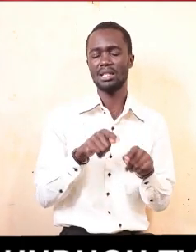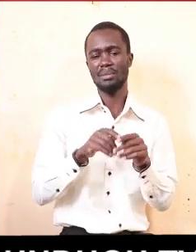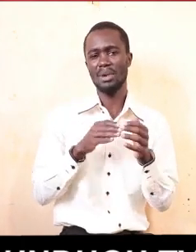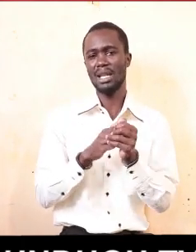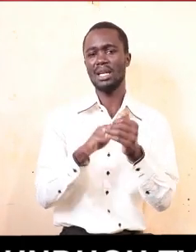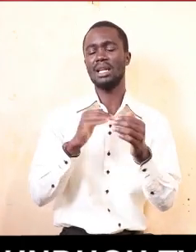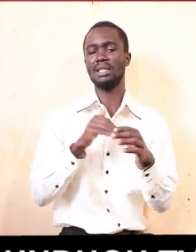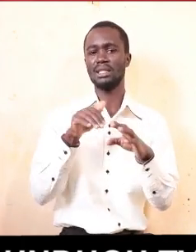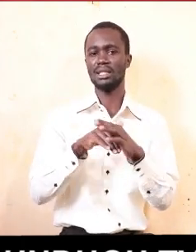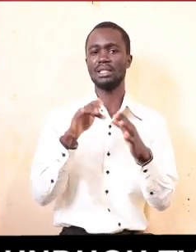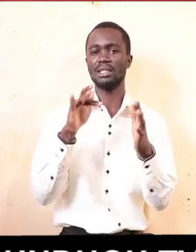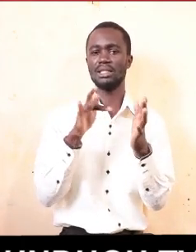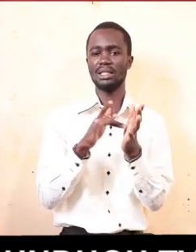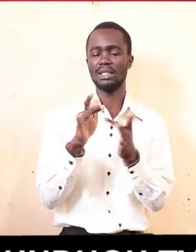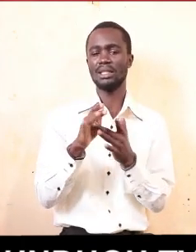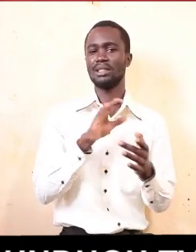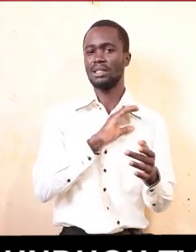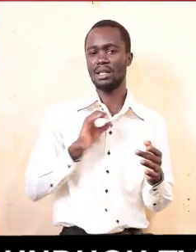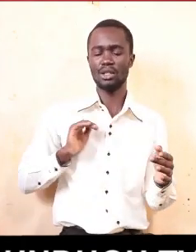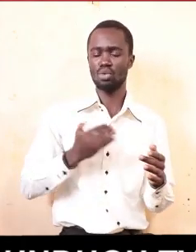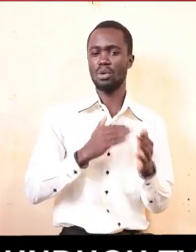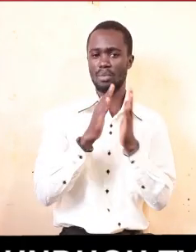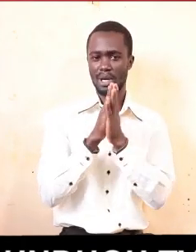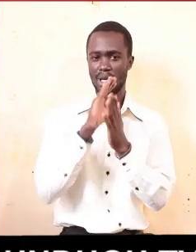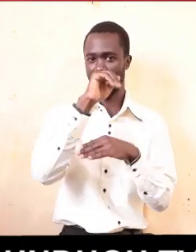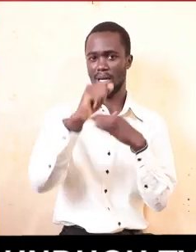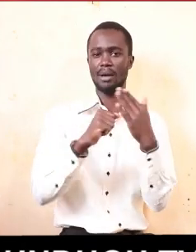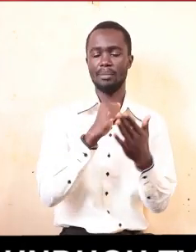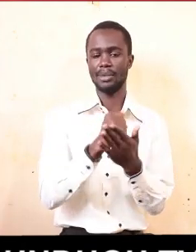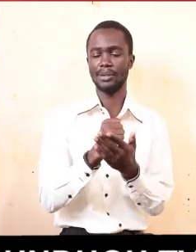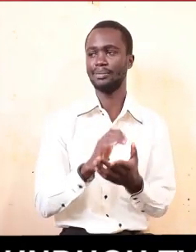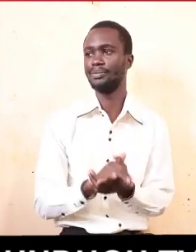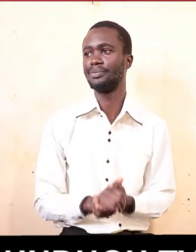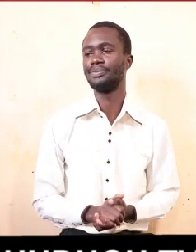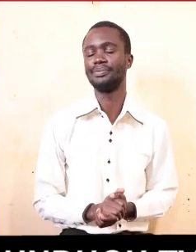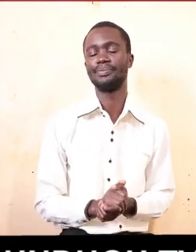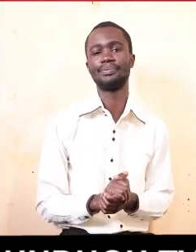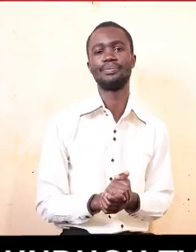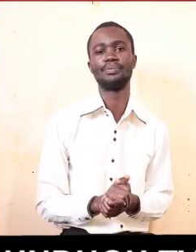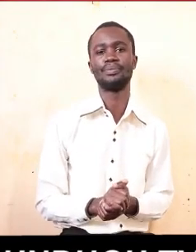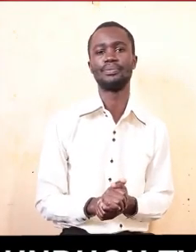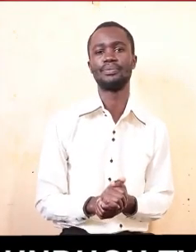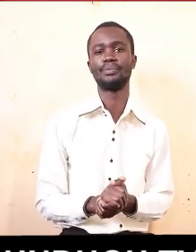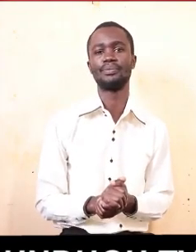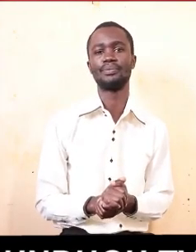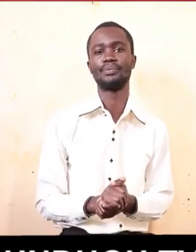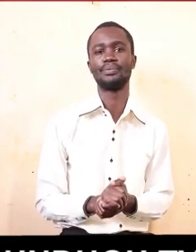utuongoze. Kwa Yesu Kristo mwokozi wetu tunaomba. Amen. Amen.